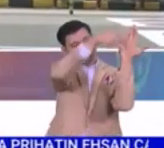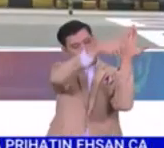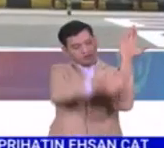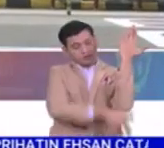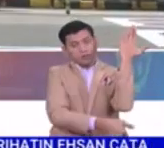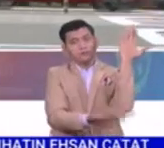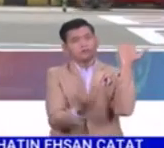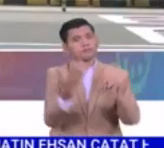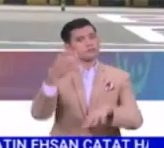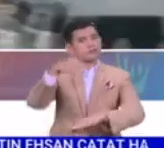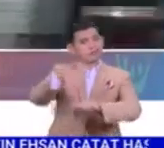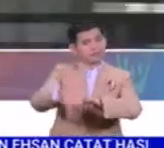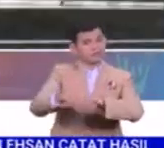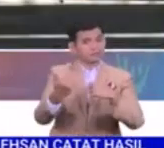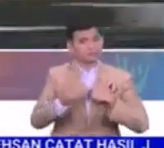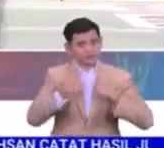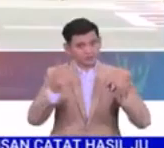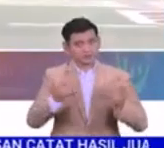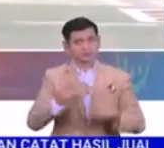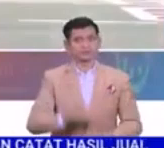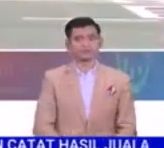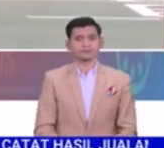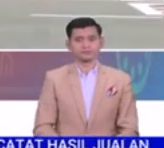Johor telah